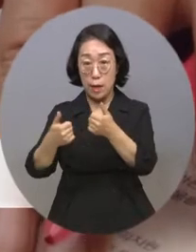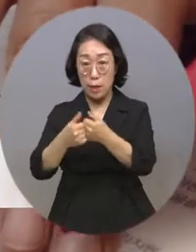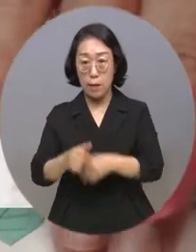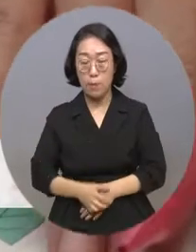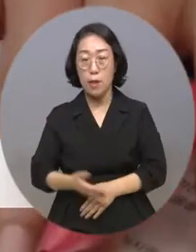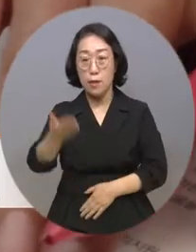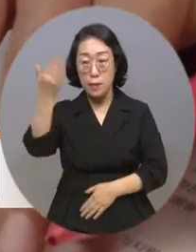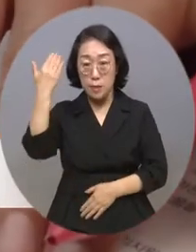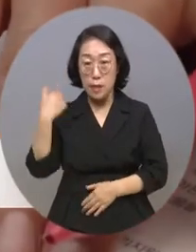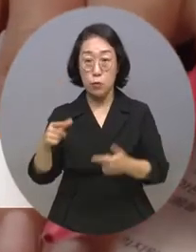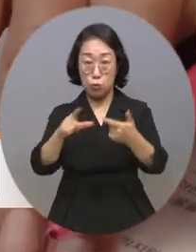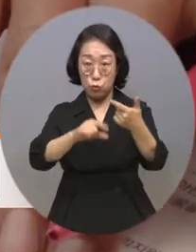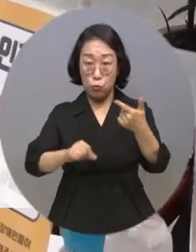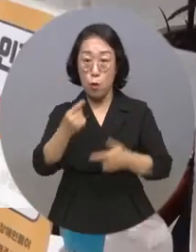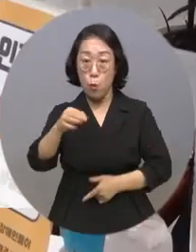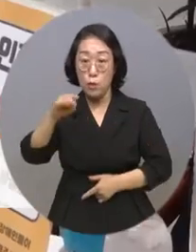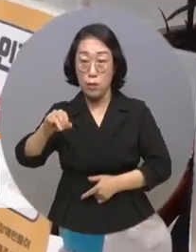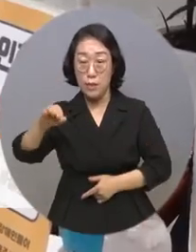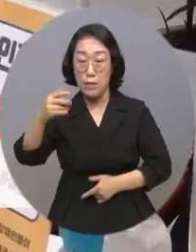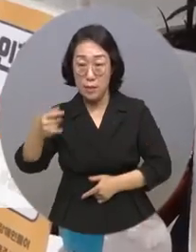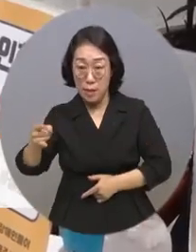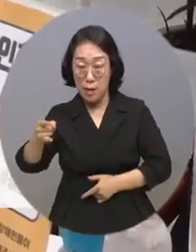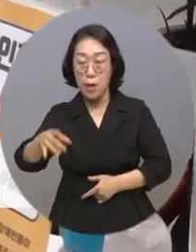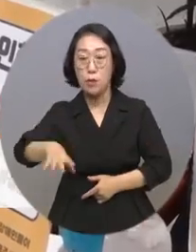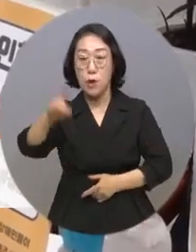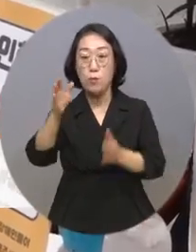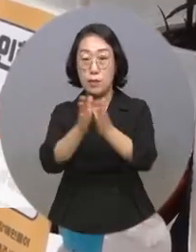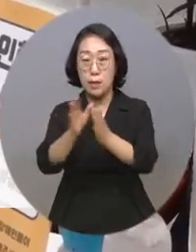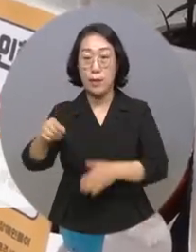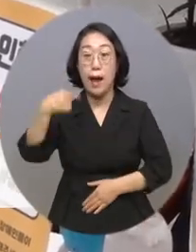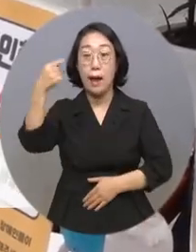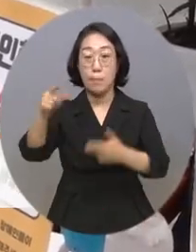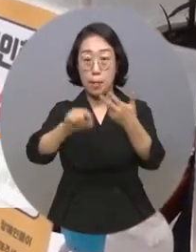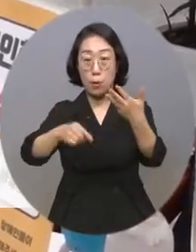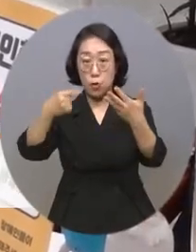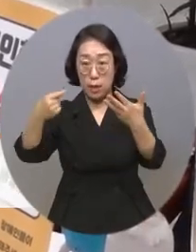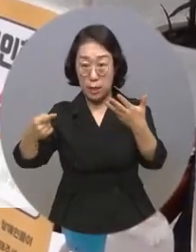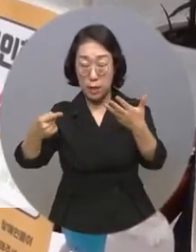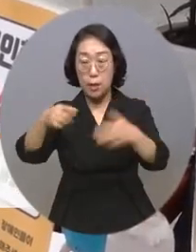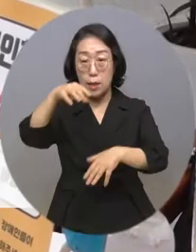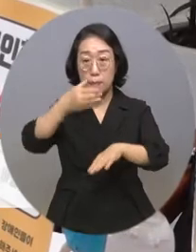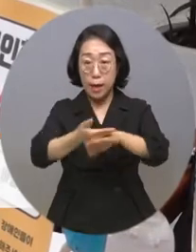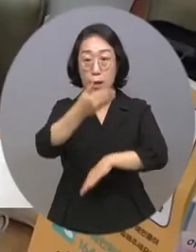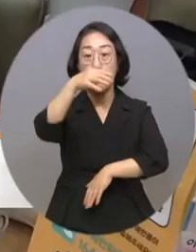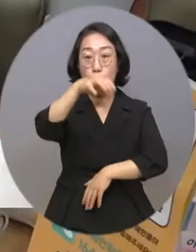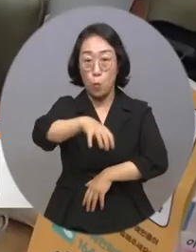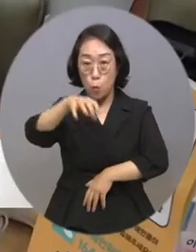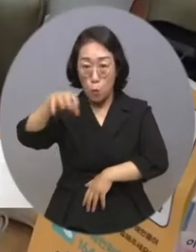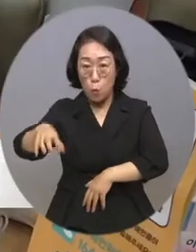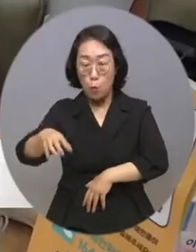홍천군과 인제군에서 시작됐으며 다음 8월 1일 영월군과 정선군에